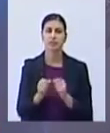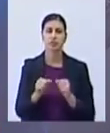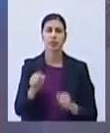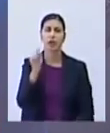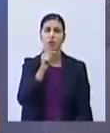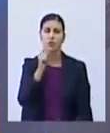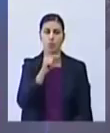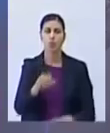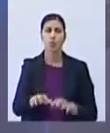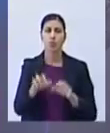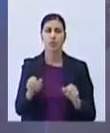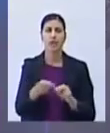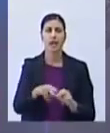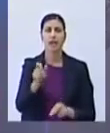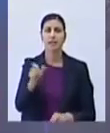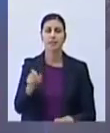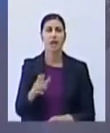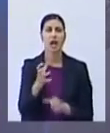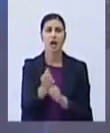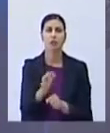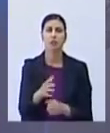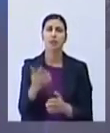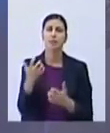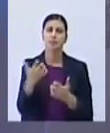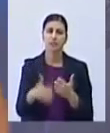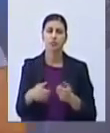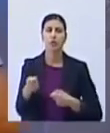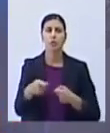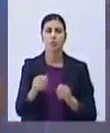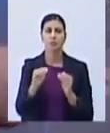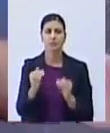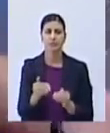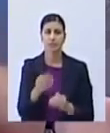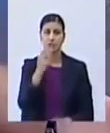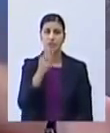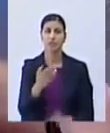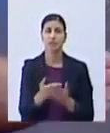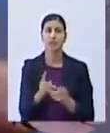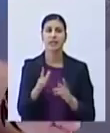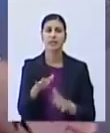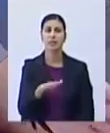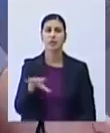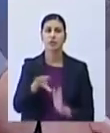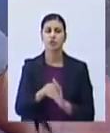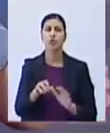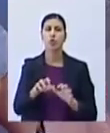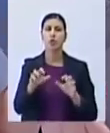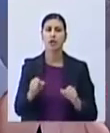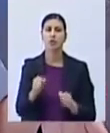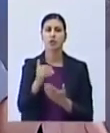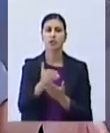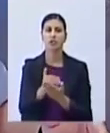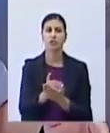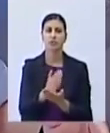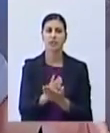ეკონომიკურ კვლევებად, ამ ადამიანებს არ უნდა მოკლან ქვეყანაში მცირე და საშუალო ბიზნესი. როდესაც ახლა შეხედეთ რა რა ხდება ქვეყანაში, თითქმის ოლიგარქიული რეჟიმია,